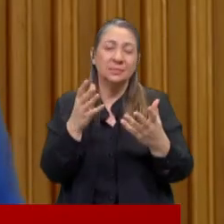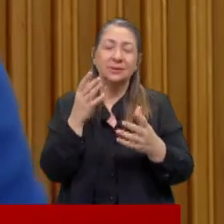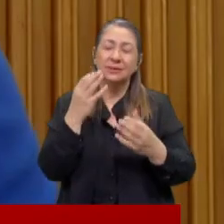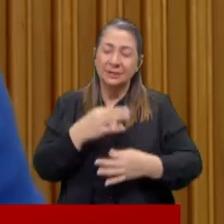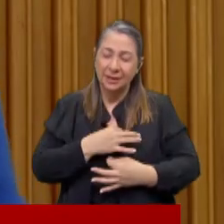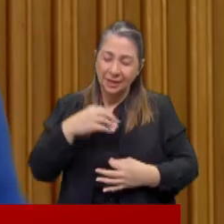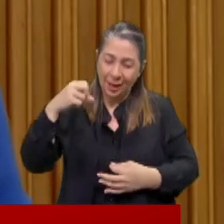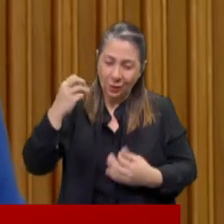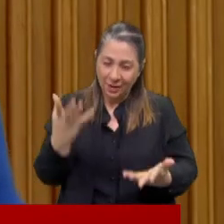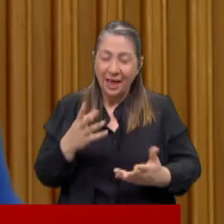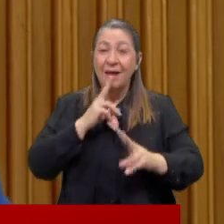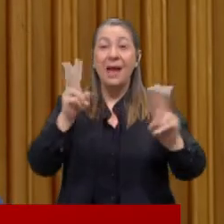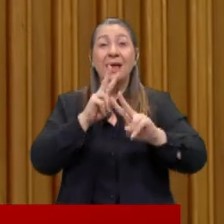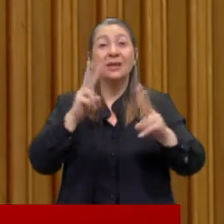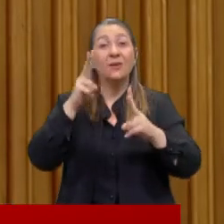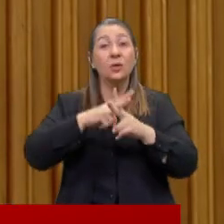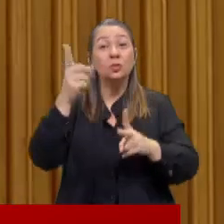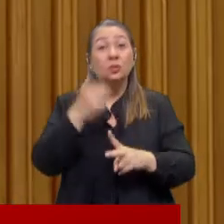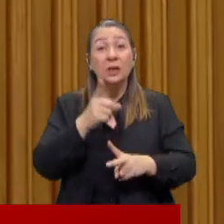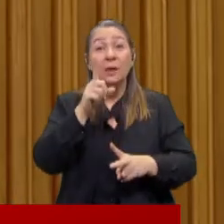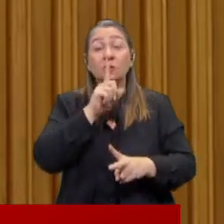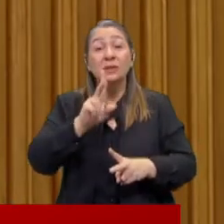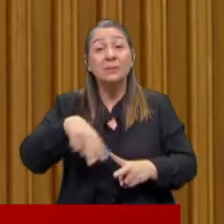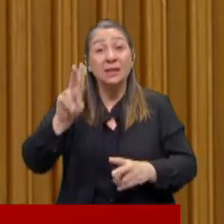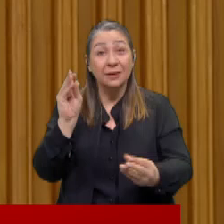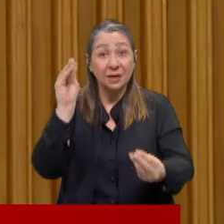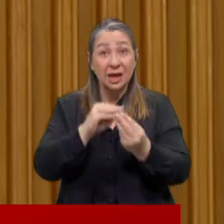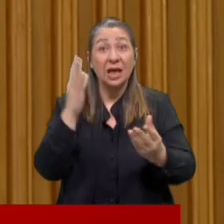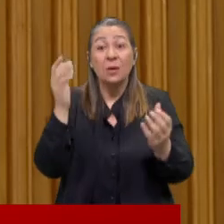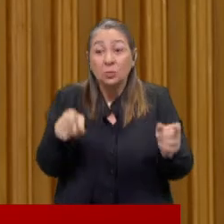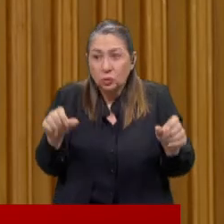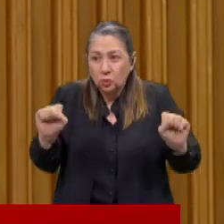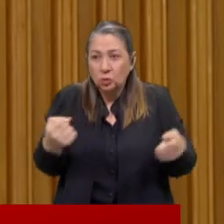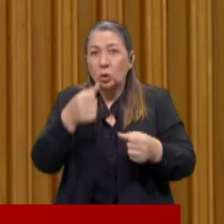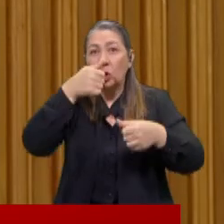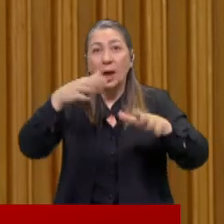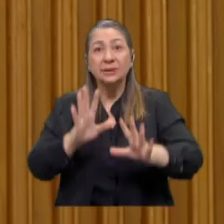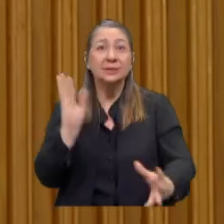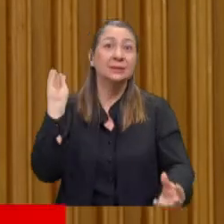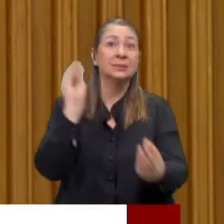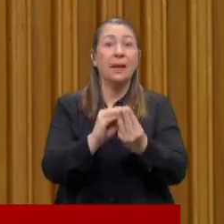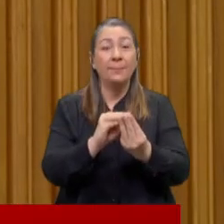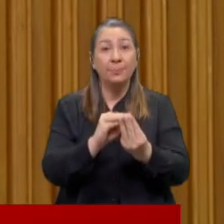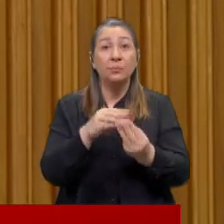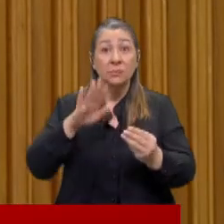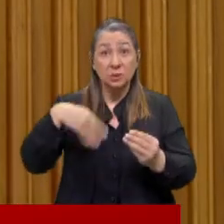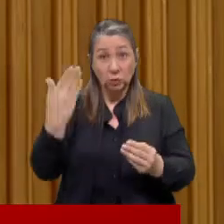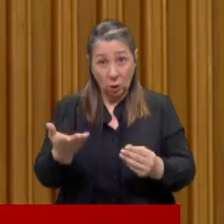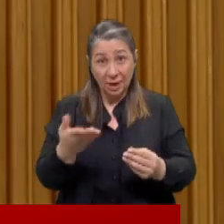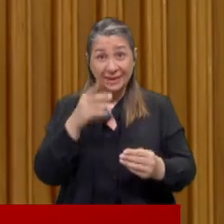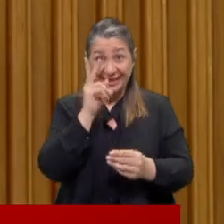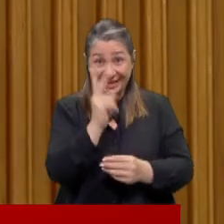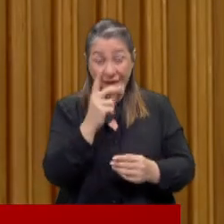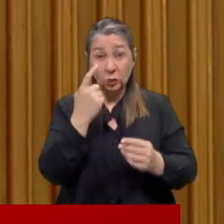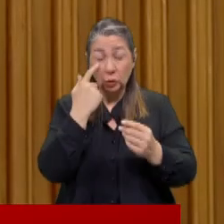Erdoğan, elektrik faturaları %127 artınca, kara kışta doğalgaza yaptığın zamdan sonra